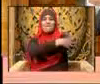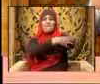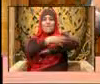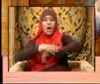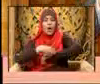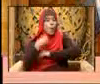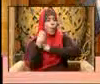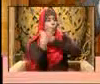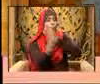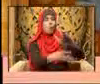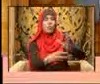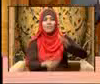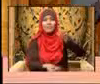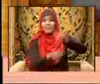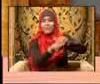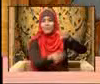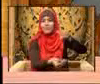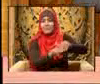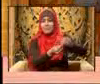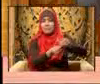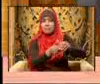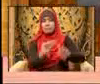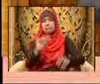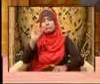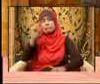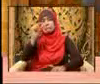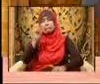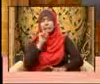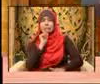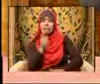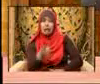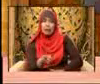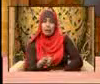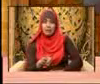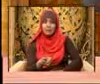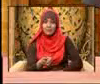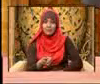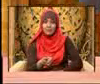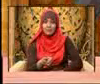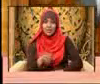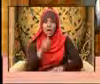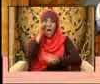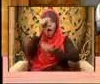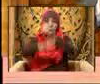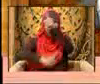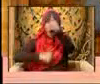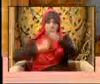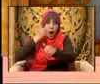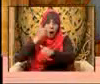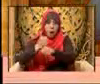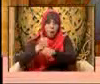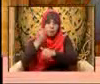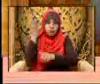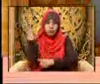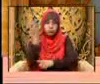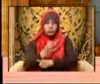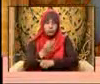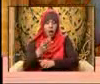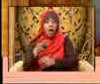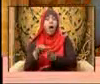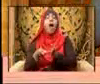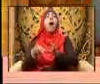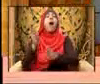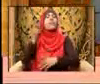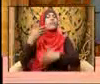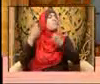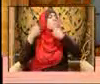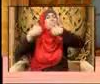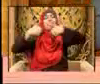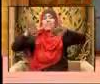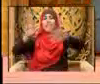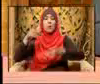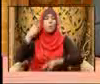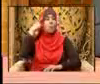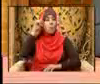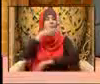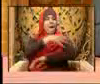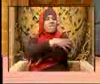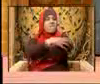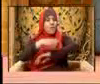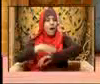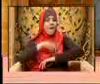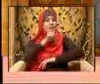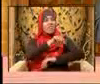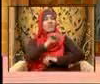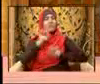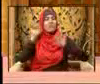وإعطاء الصدقات، ولو حتى الصدقة تفوت حتى باب الزكاة بأصله، ولذلك تعطى للفقراء والمساكين من أجل أن هذا